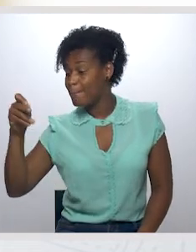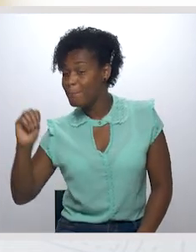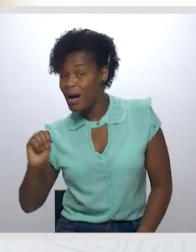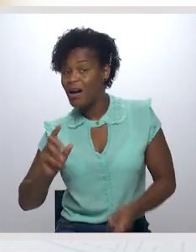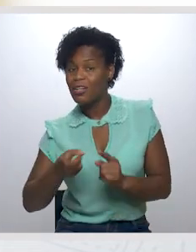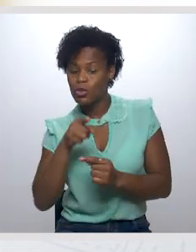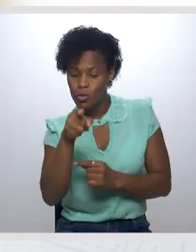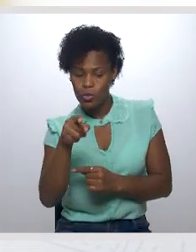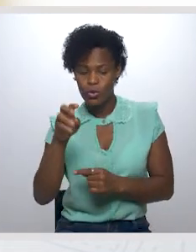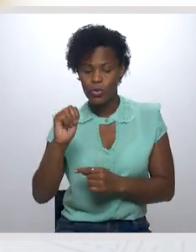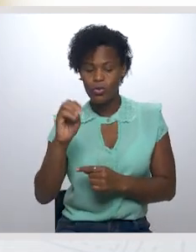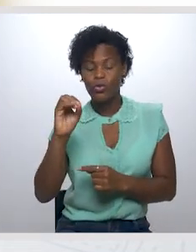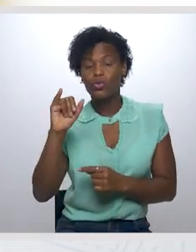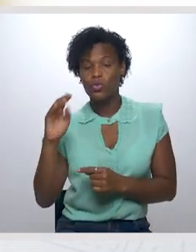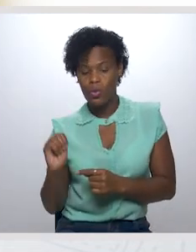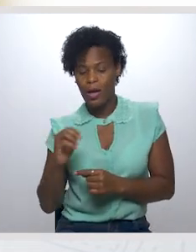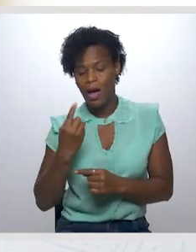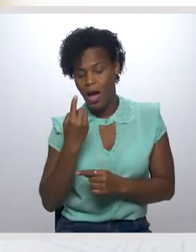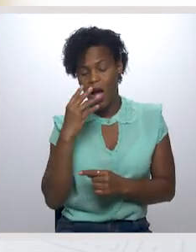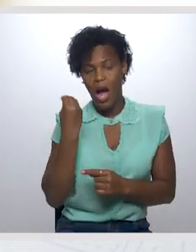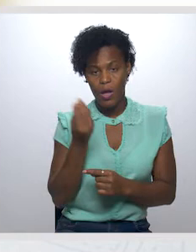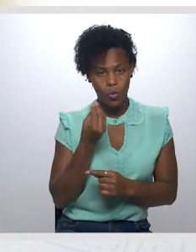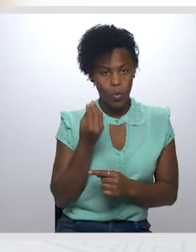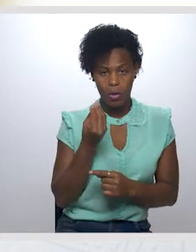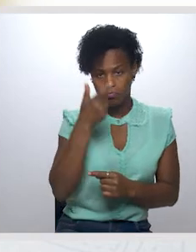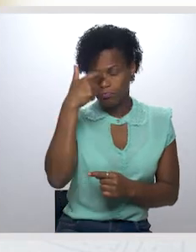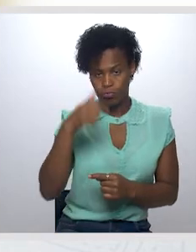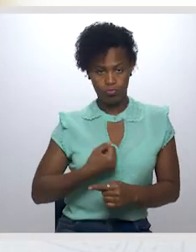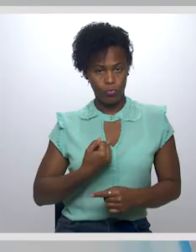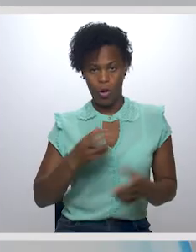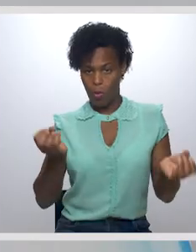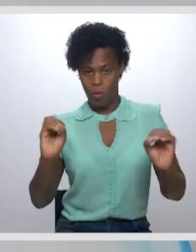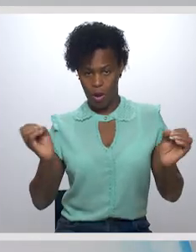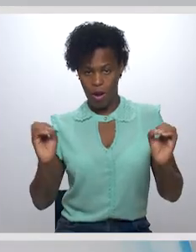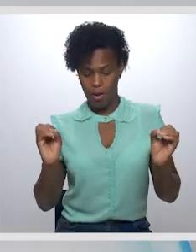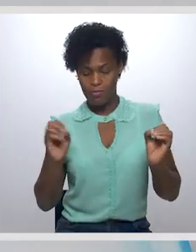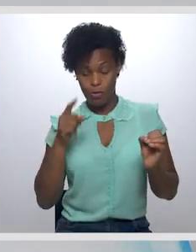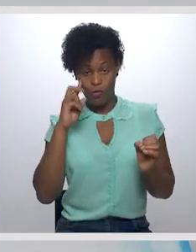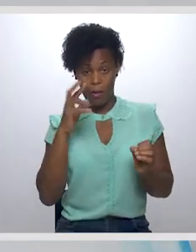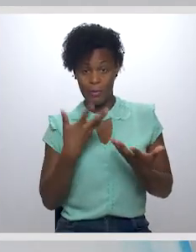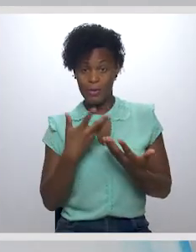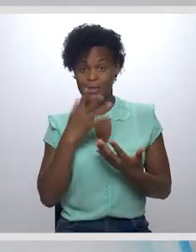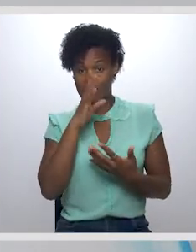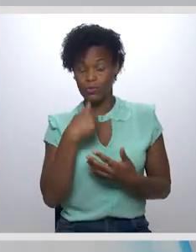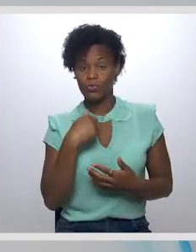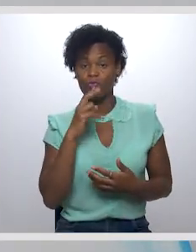Vous voyez? Un ado sans personnalité. Maintenant, je vous